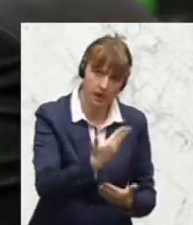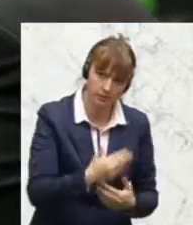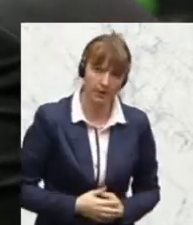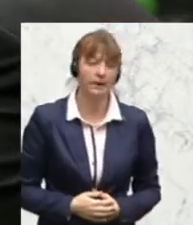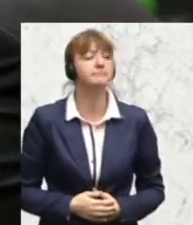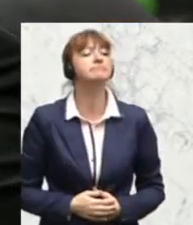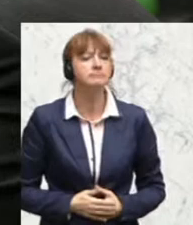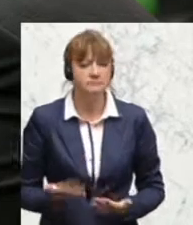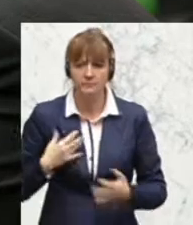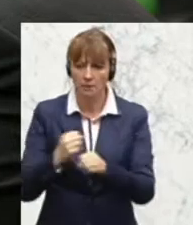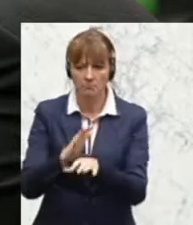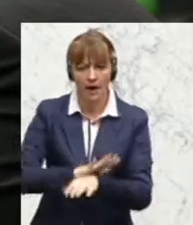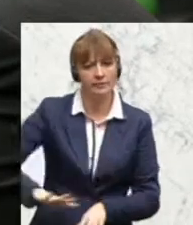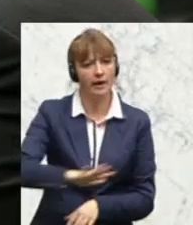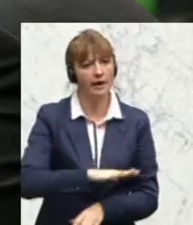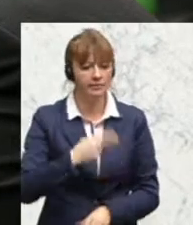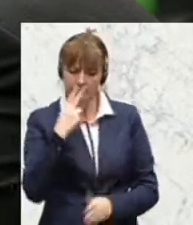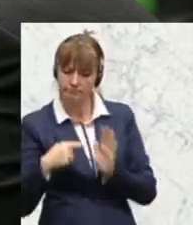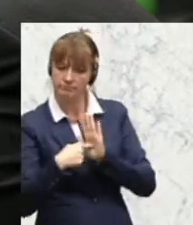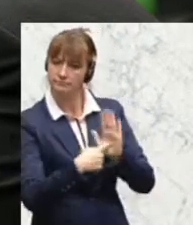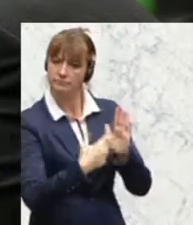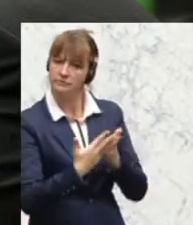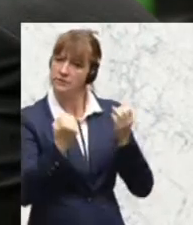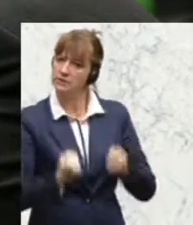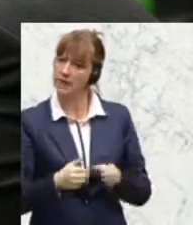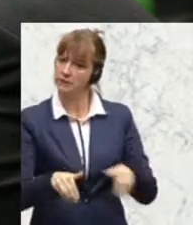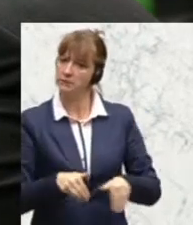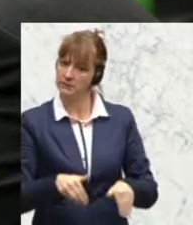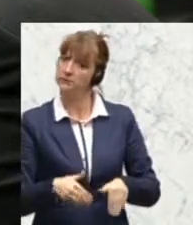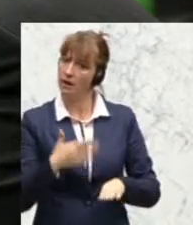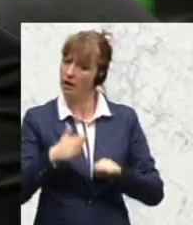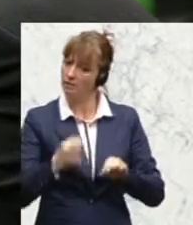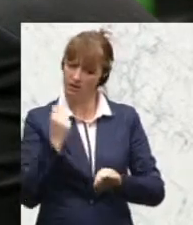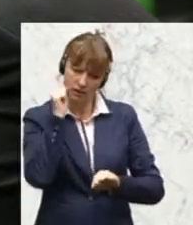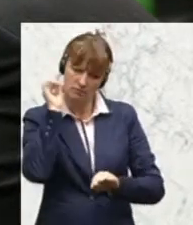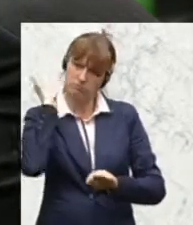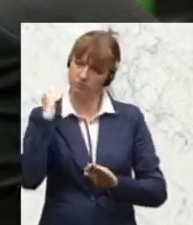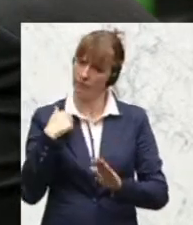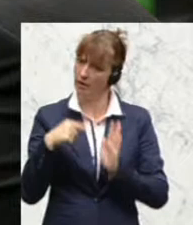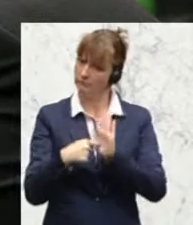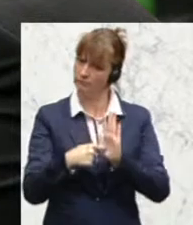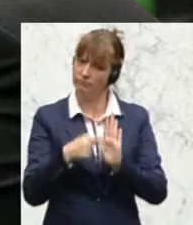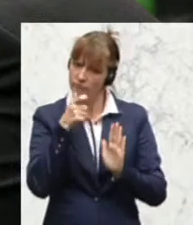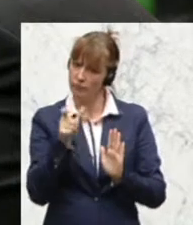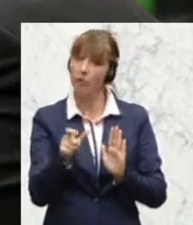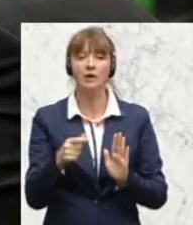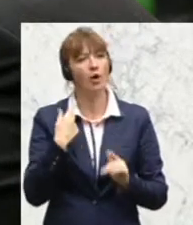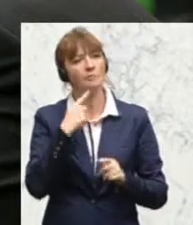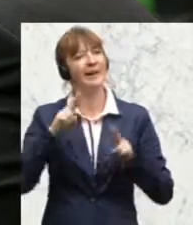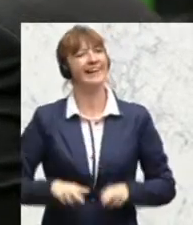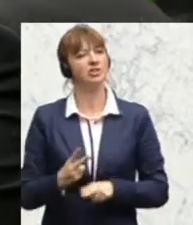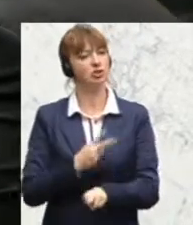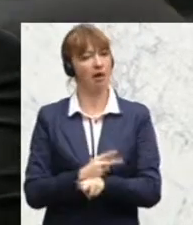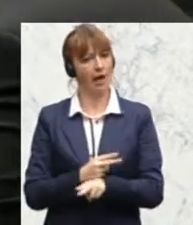haben unsere Minister als Sicherheitsminister bezeichnet in den letzten Tagen. Ich bezeichne sie zudem als